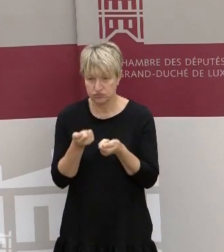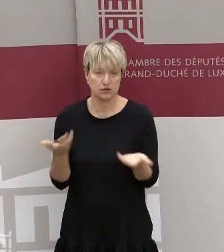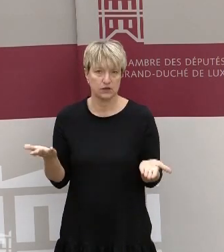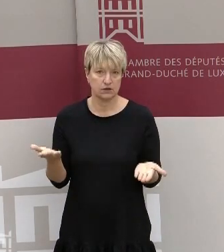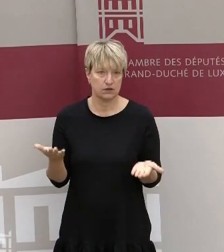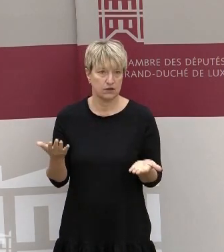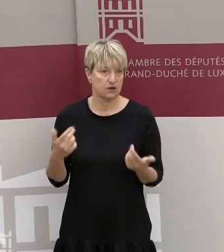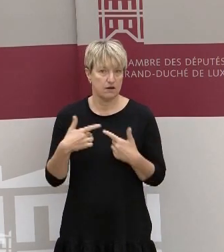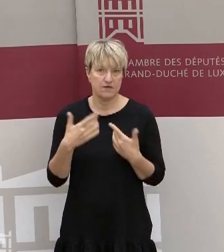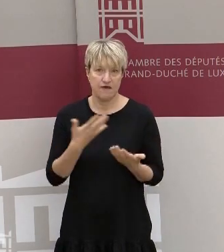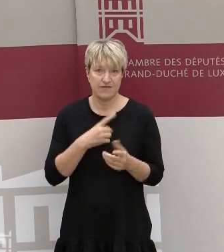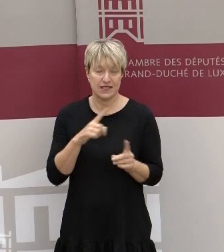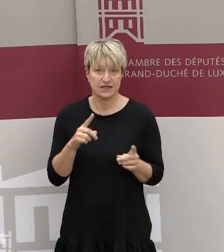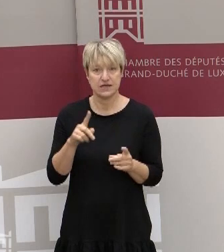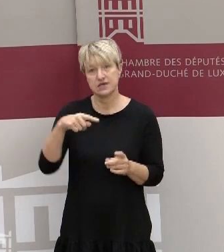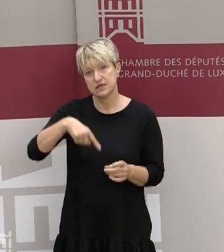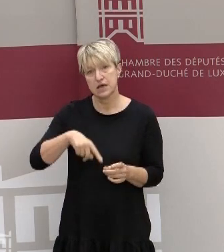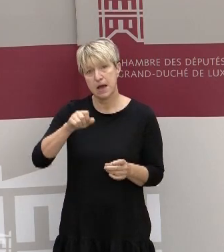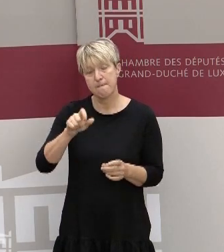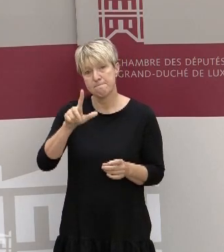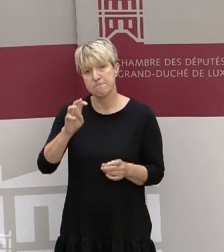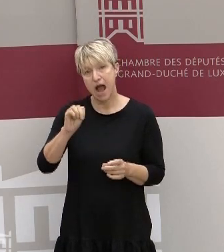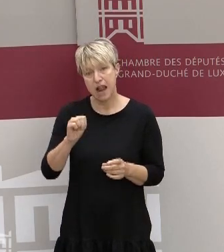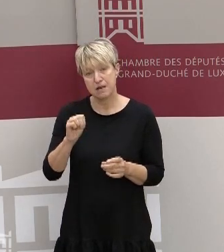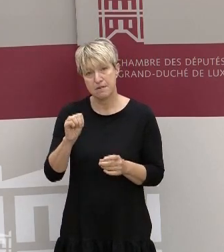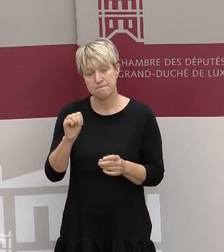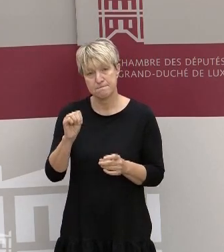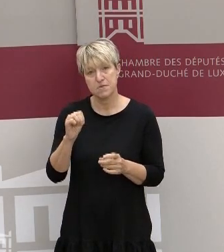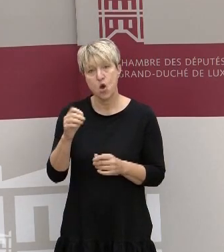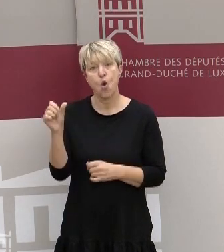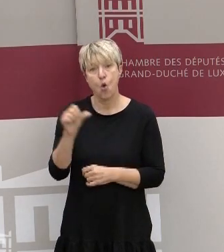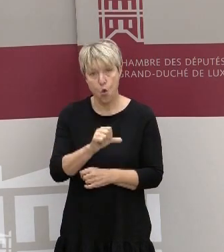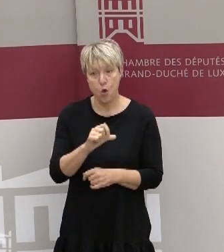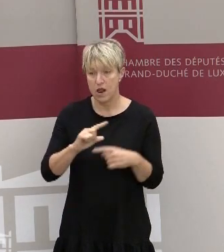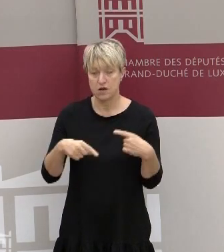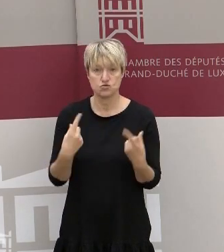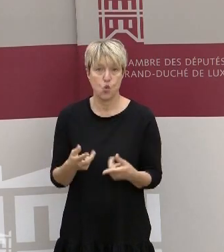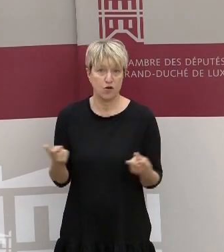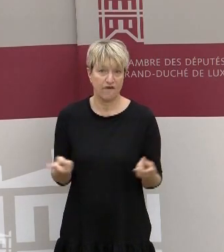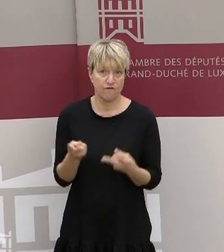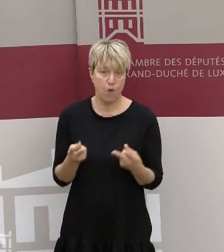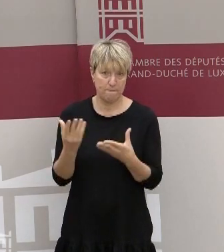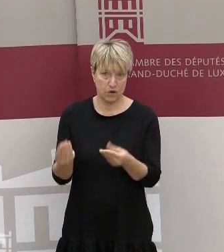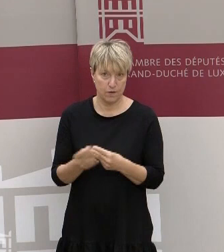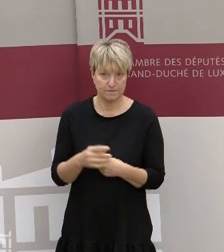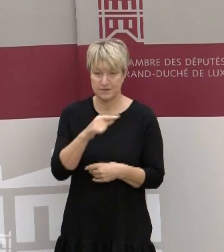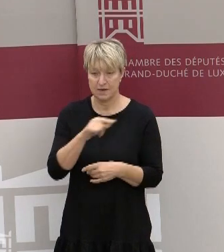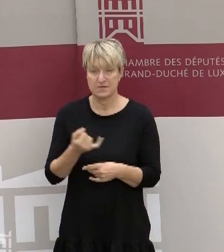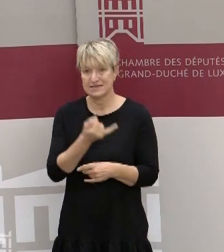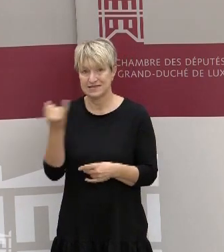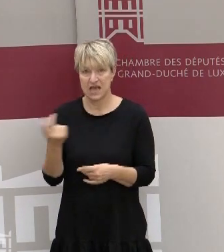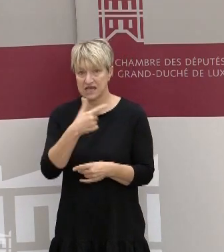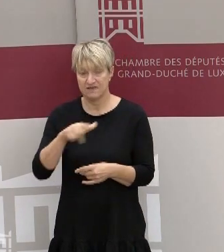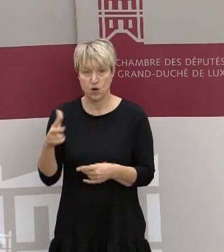Es dauert laut Antwort vom Energieminister Bank von unseren Kopien noch bis 2030, bis der Anteil von